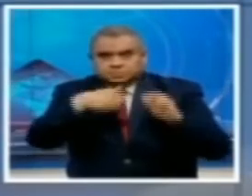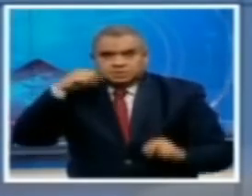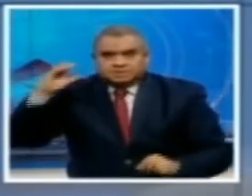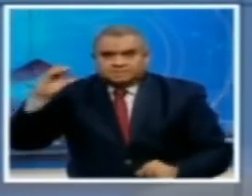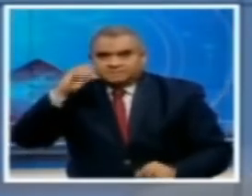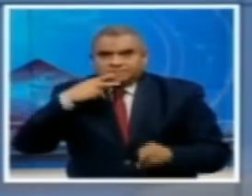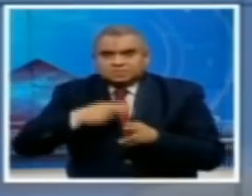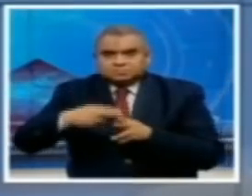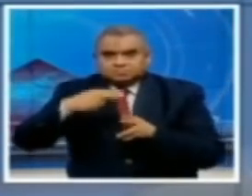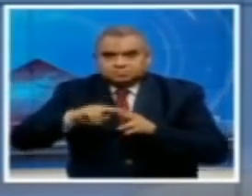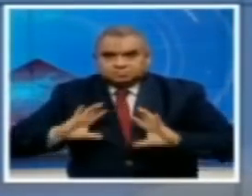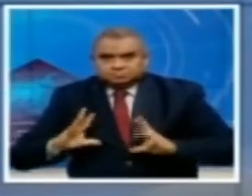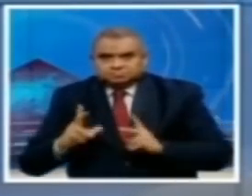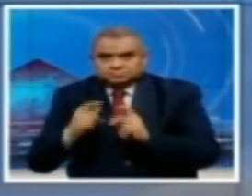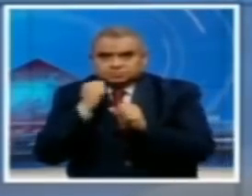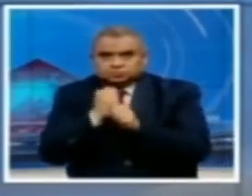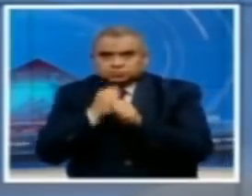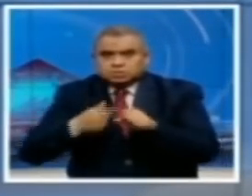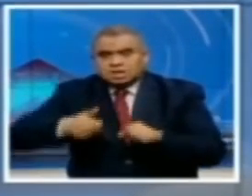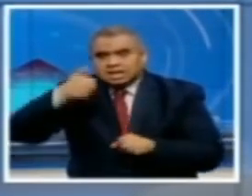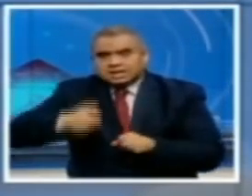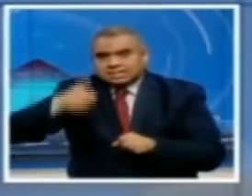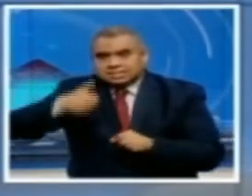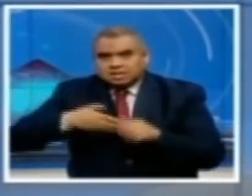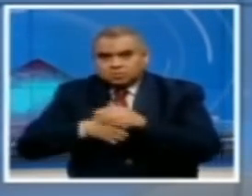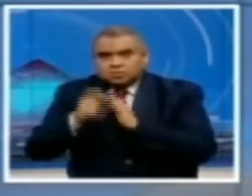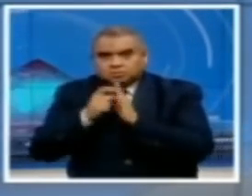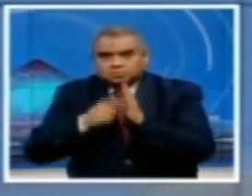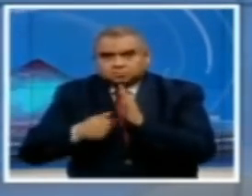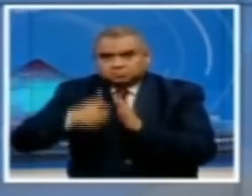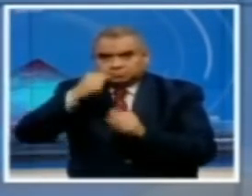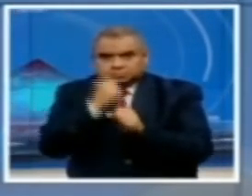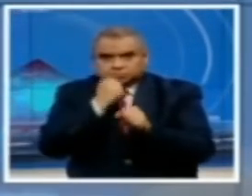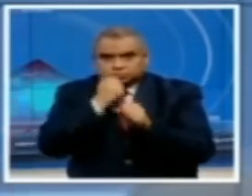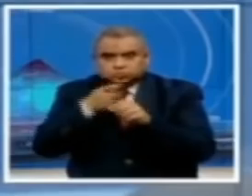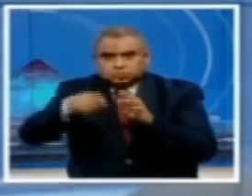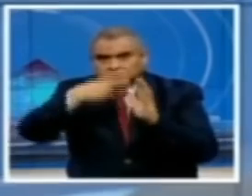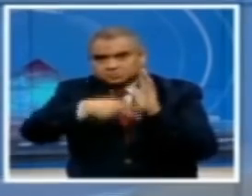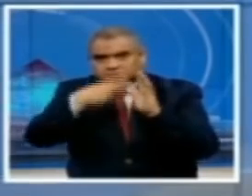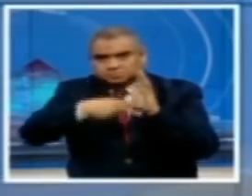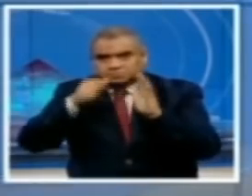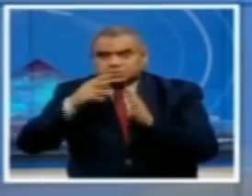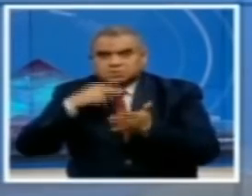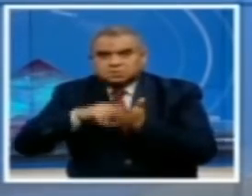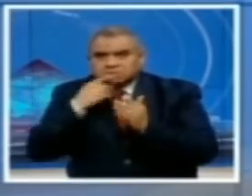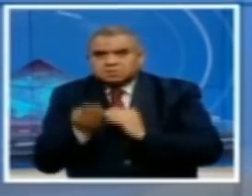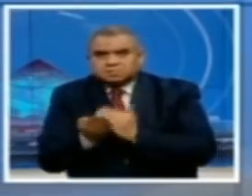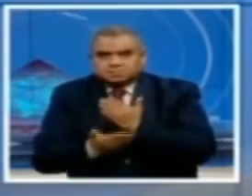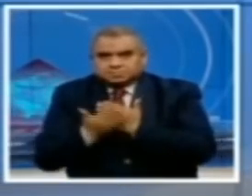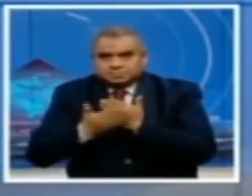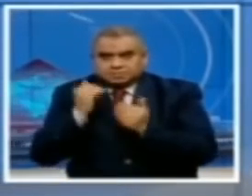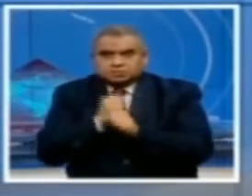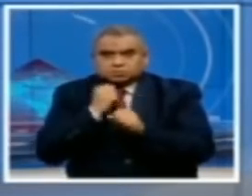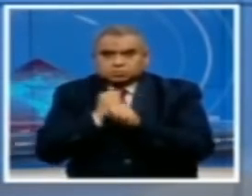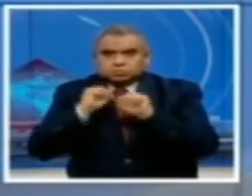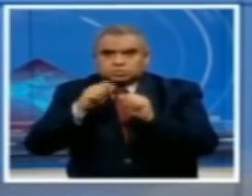السيسي بمواصلة تطوير آليات العمل بالشهر العقاري والوثائق التي تصدر عنه، وتعزيز جهود حوكمة